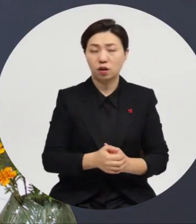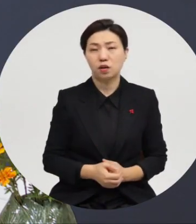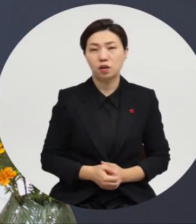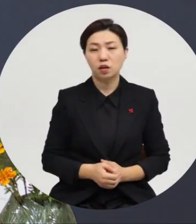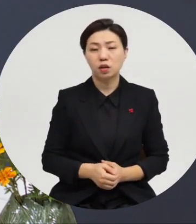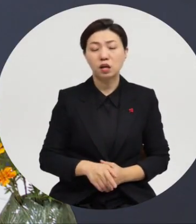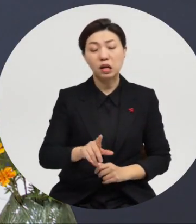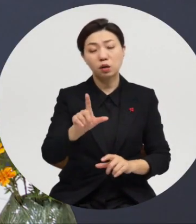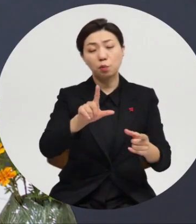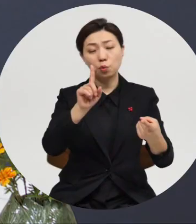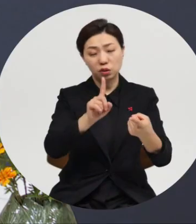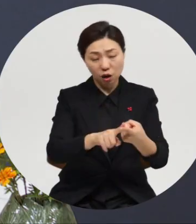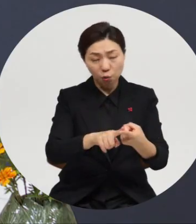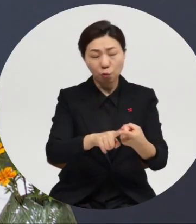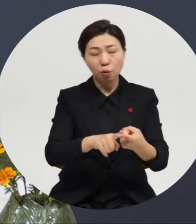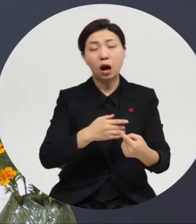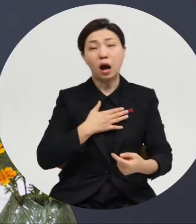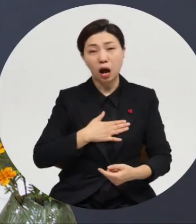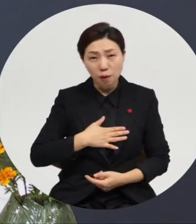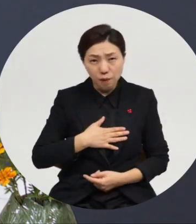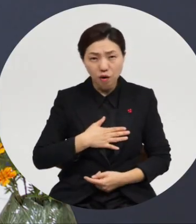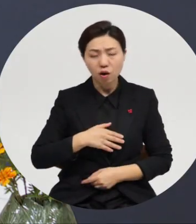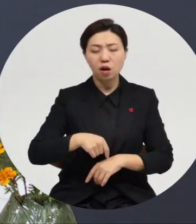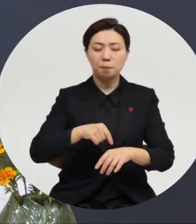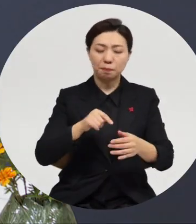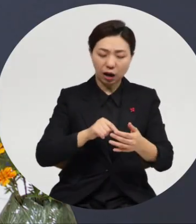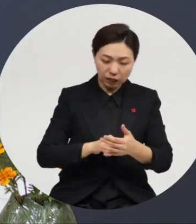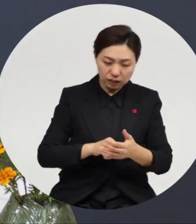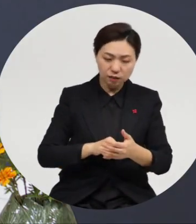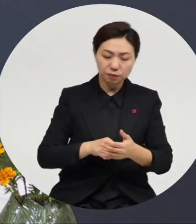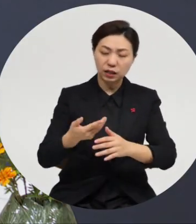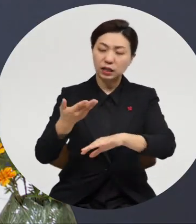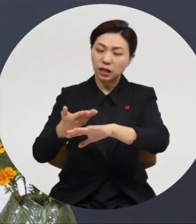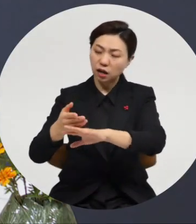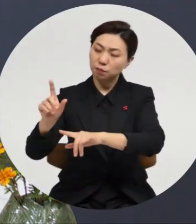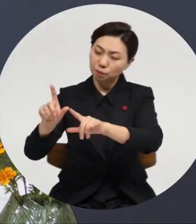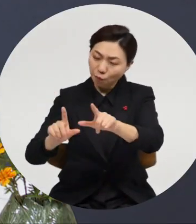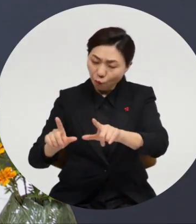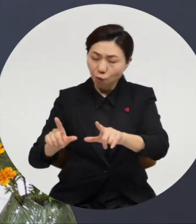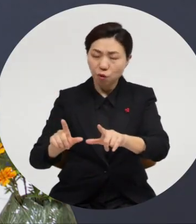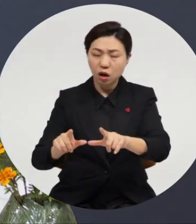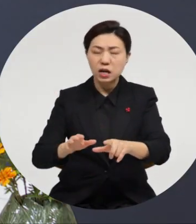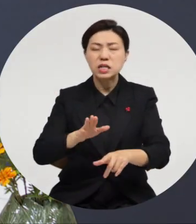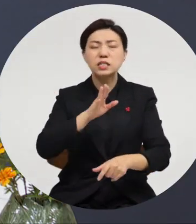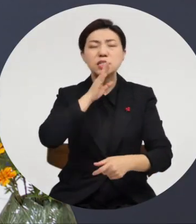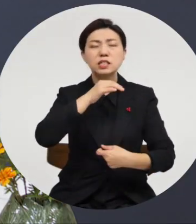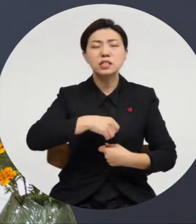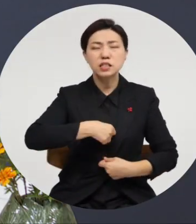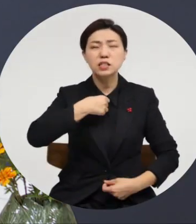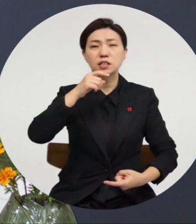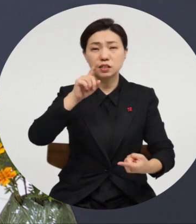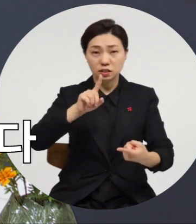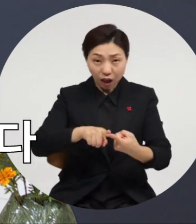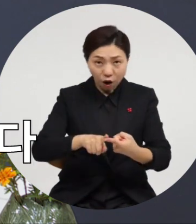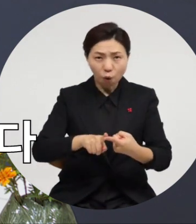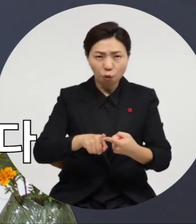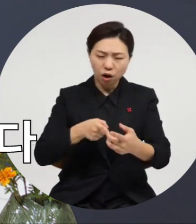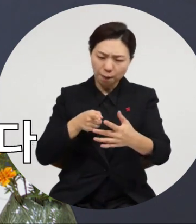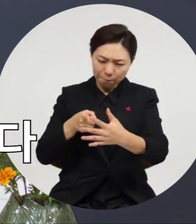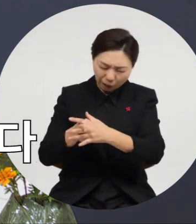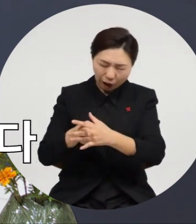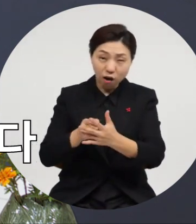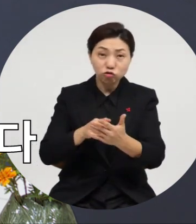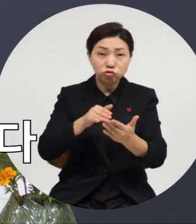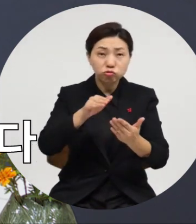되느냐? 사물을 있는 그대로 알게 되면 마음이든 바깥 사물이든